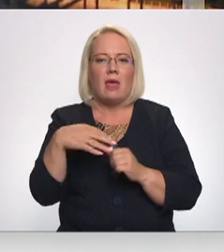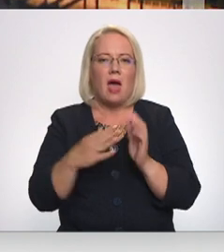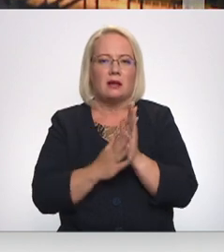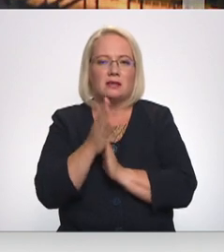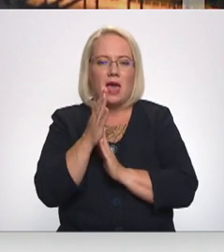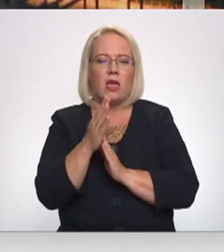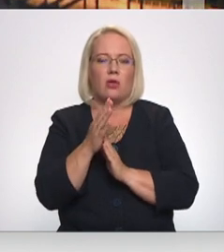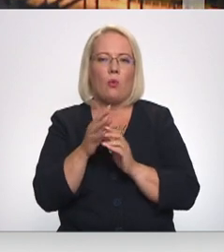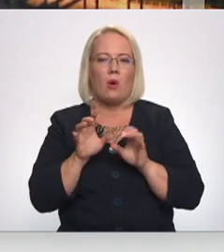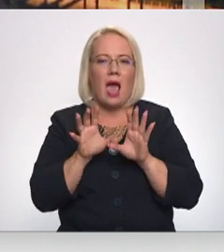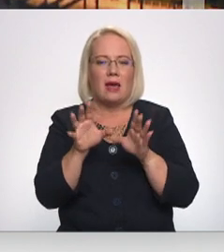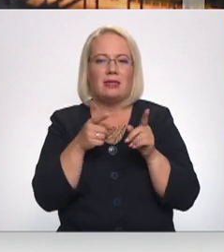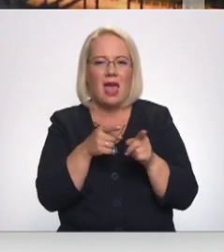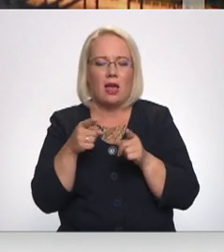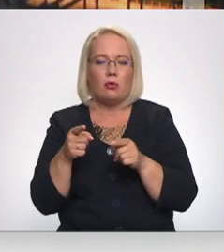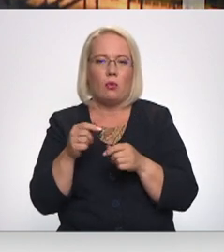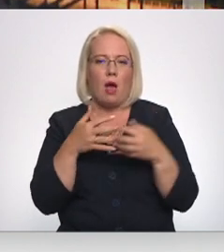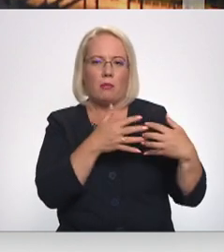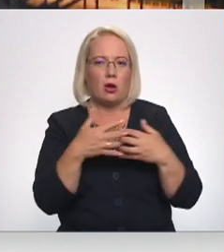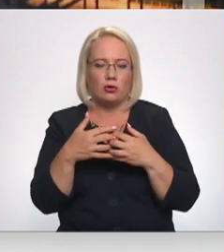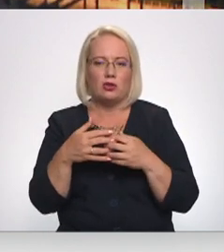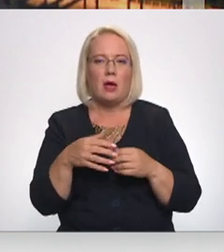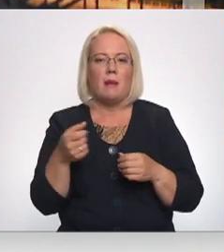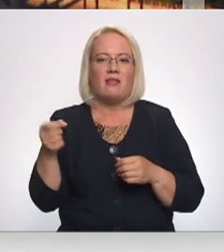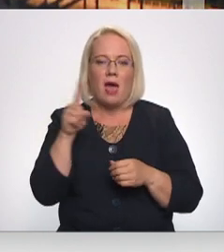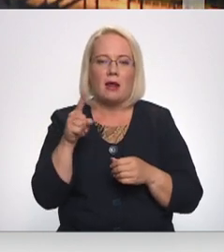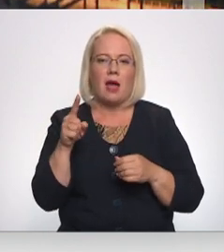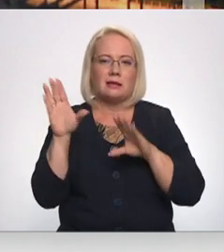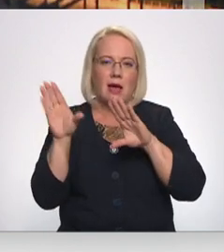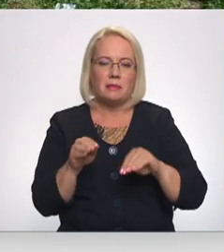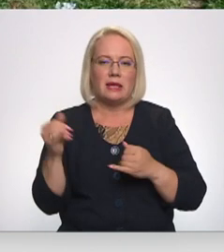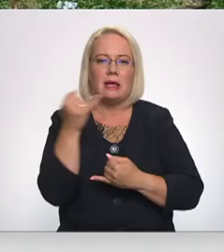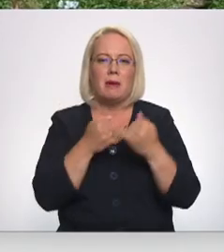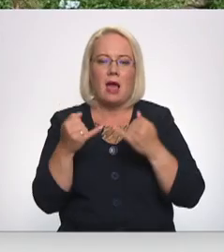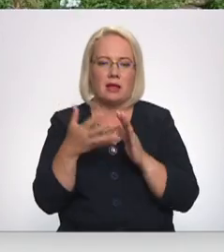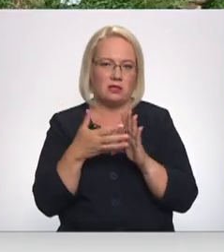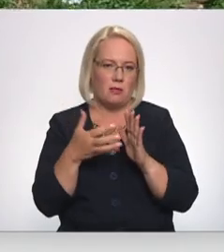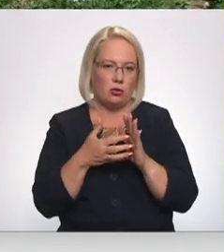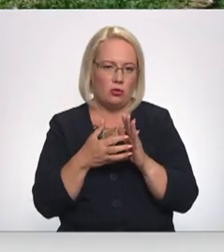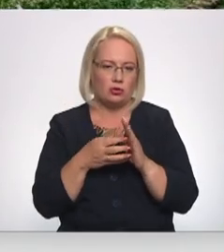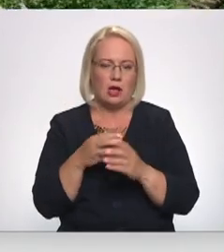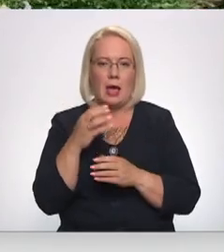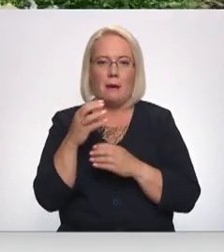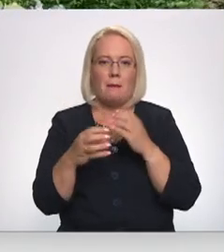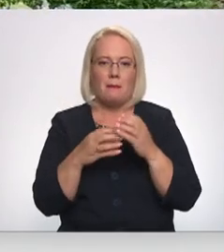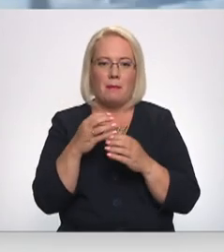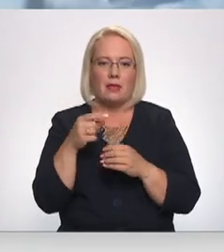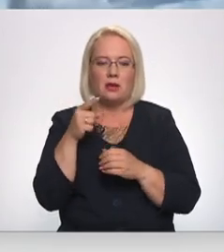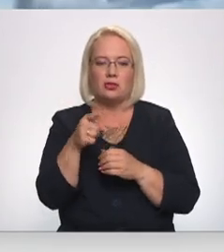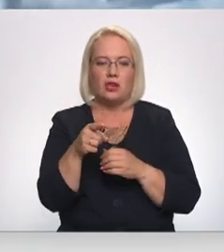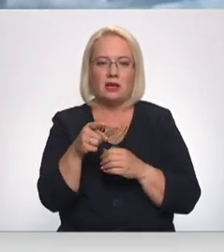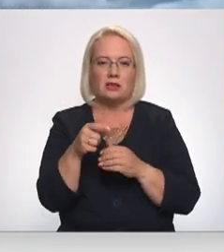lauka. Viens no mērķiem pēc iespējas samazināt ķimikāliju izmantošanu. Viedais uz datiem balstītais